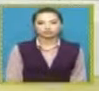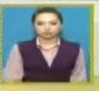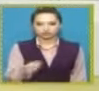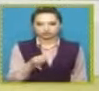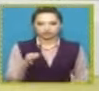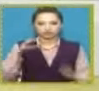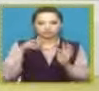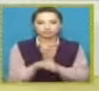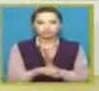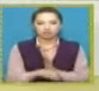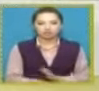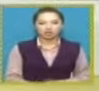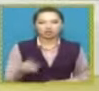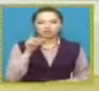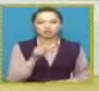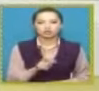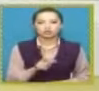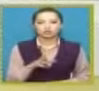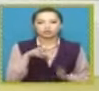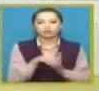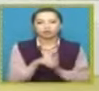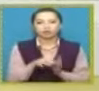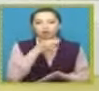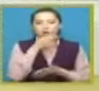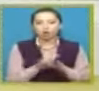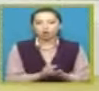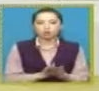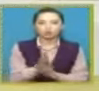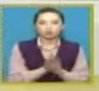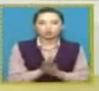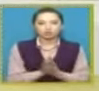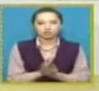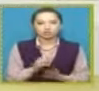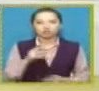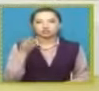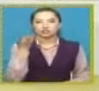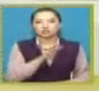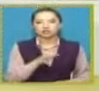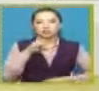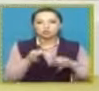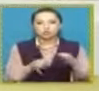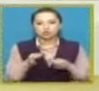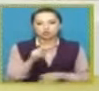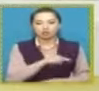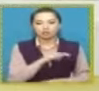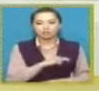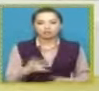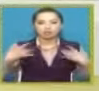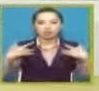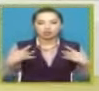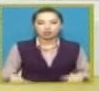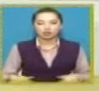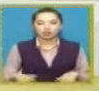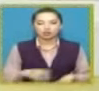Облысымызда азаматтық және әкімшілік істерді үстірт қарап, жауапты қызметіне немқұрайлық танытқан 4 судья қызметімен қош айтысты. Ал